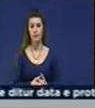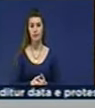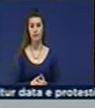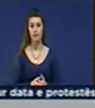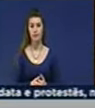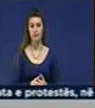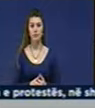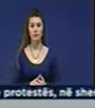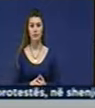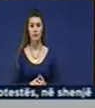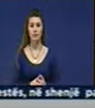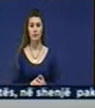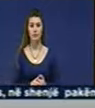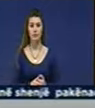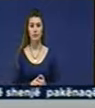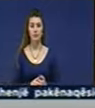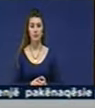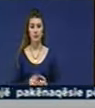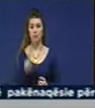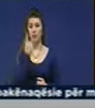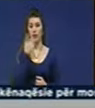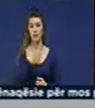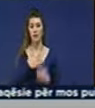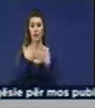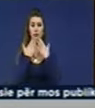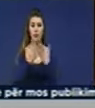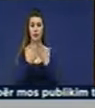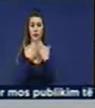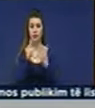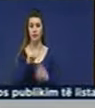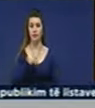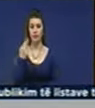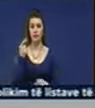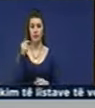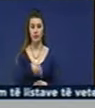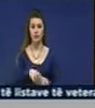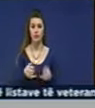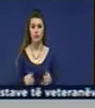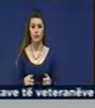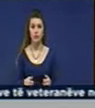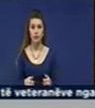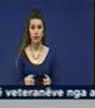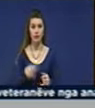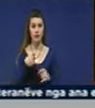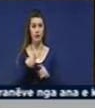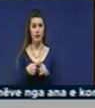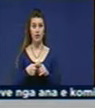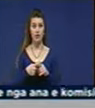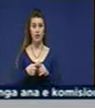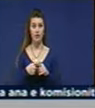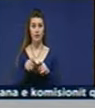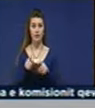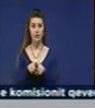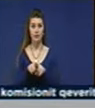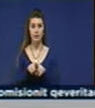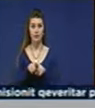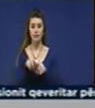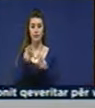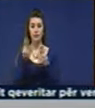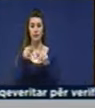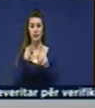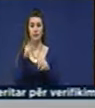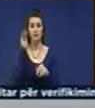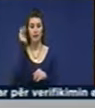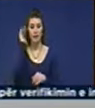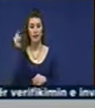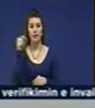Zi. Nëse parit ju falenderoj për ftesën dhe ndjehemi të privilegjuar dhe të lumtur që gjendemi sot në mesin